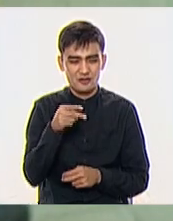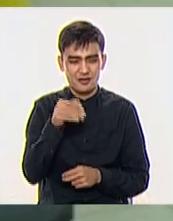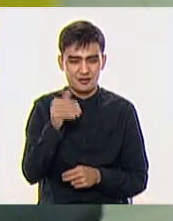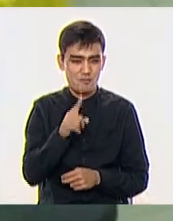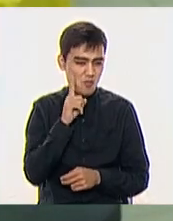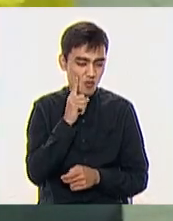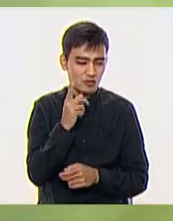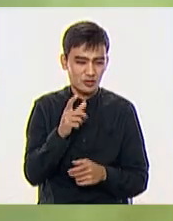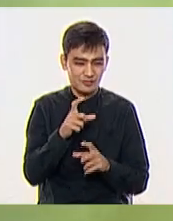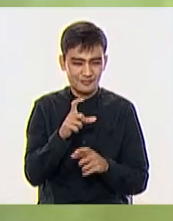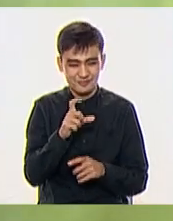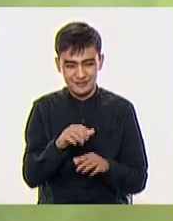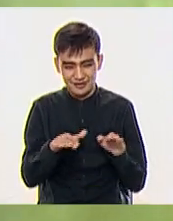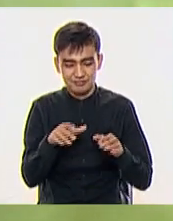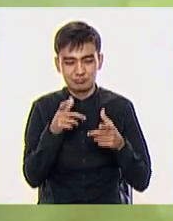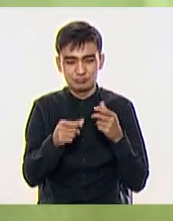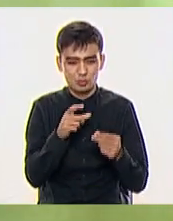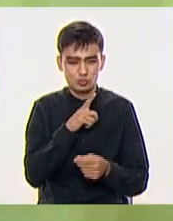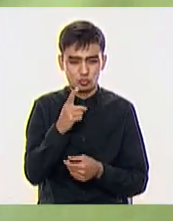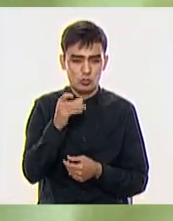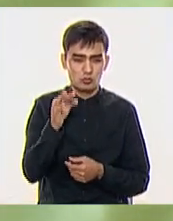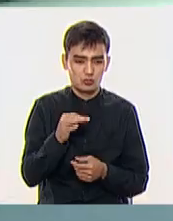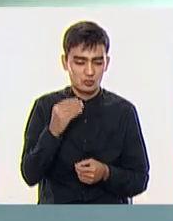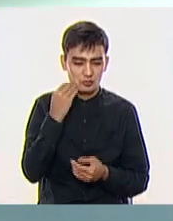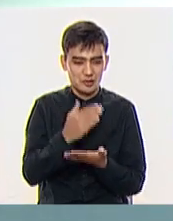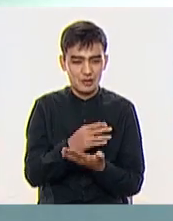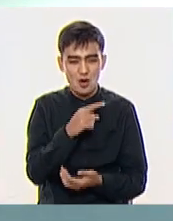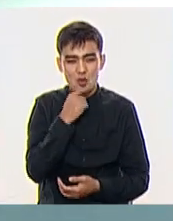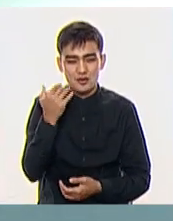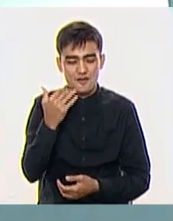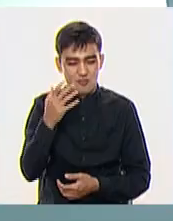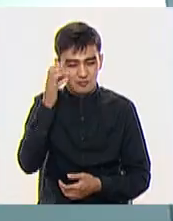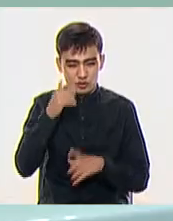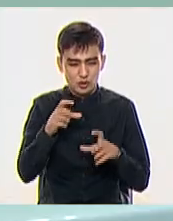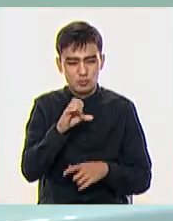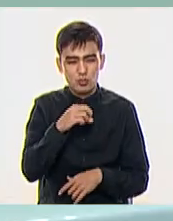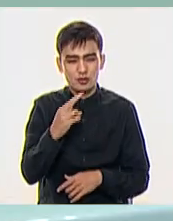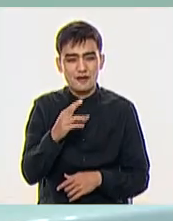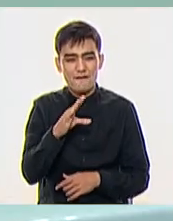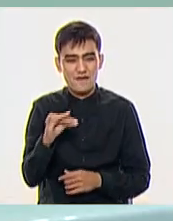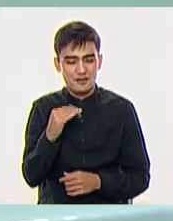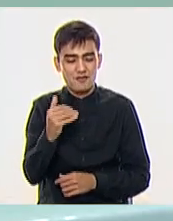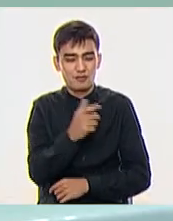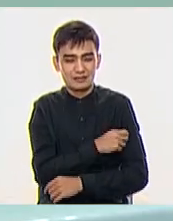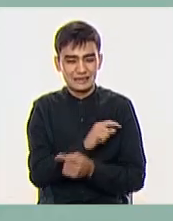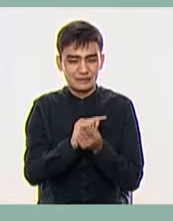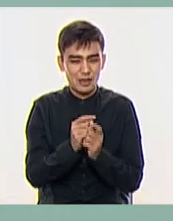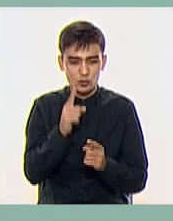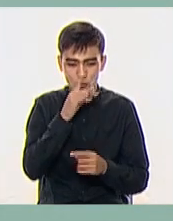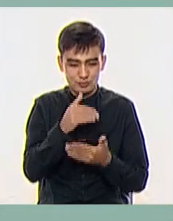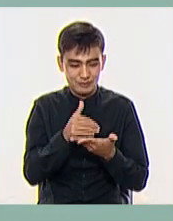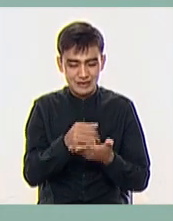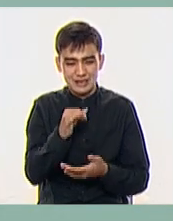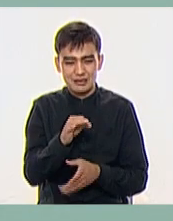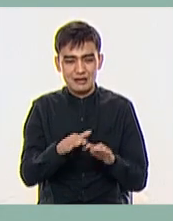жасөспірімде екпенің тиімділігі 100% көрсетті дейді. Ал ресейлік ғалымдар биылдан қалмай Sputnik V вакцинасының құрамын өзгертпей-ақ